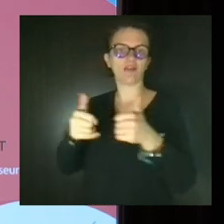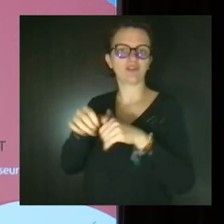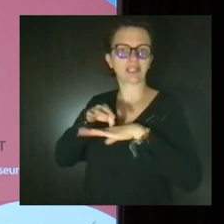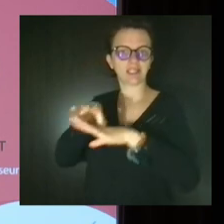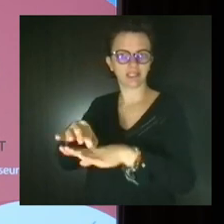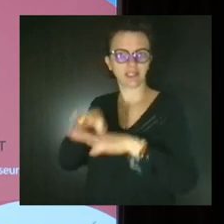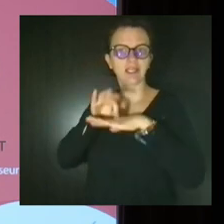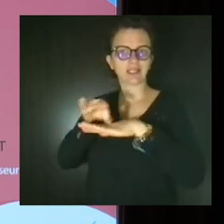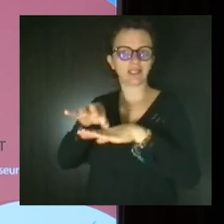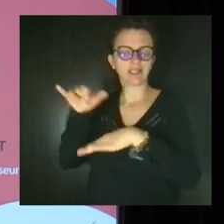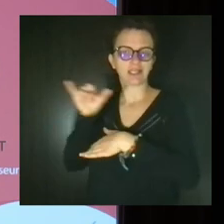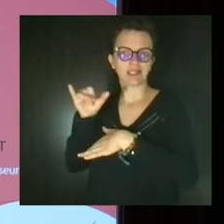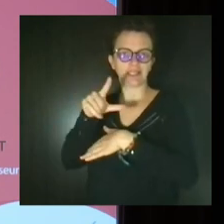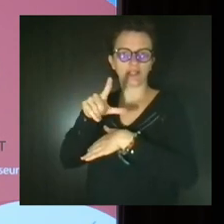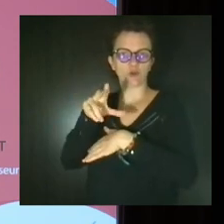Matona.